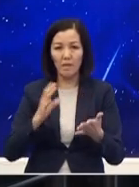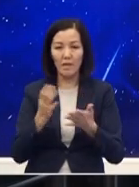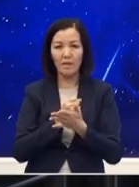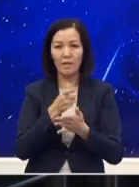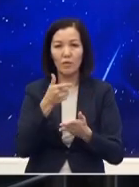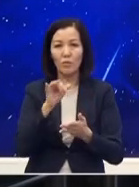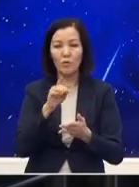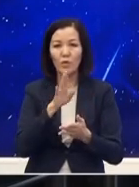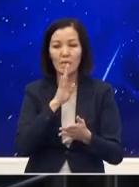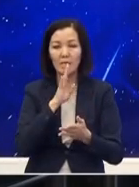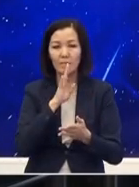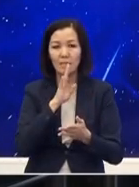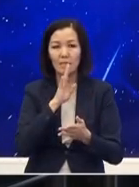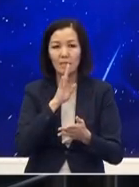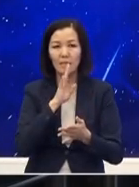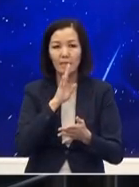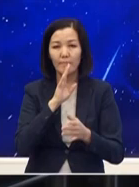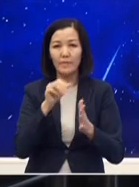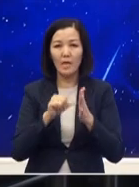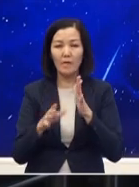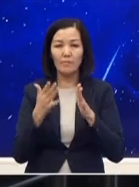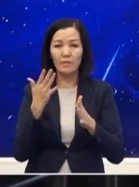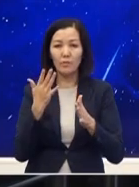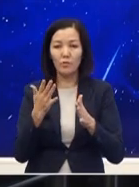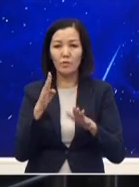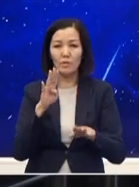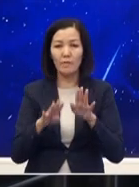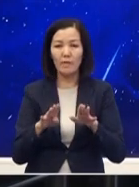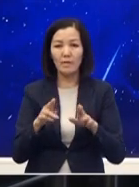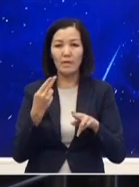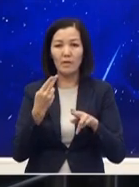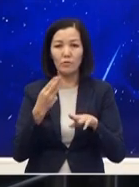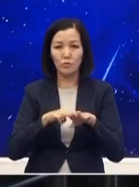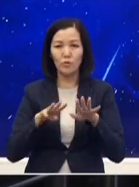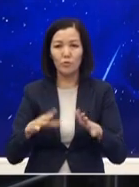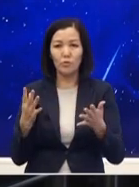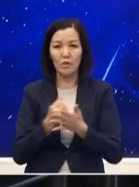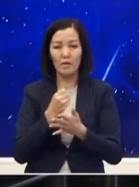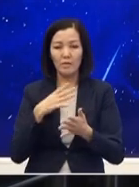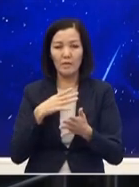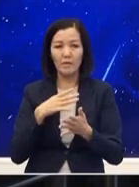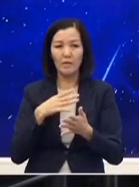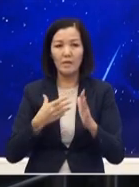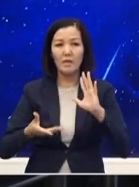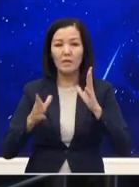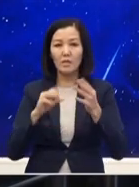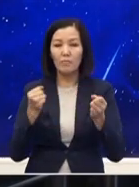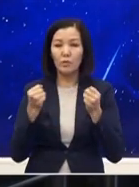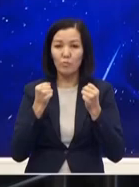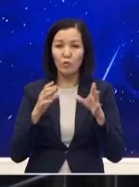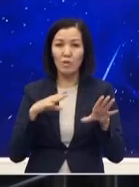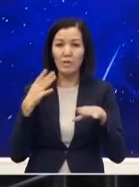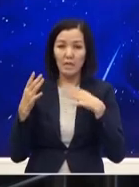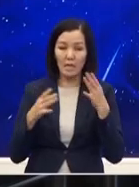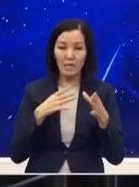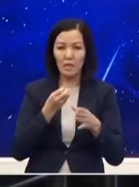Гүлнар Абырай жаңағы 64 келі салмақ дәрежесінде ол қола медаль алды, 3-ші орында иеленді. Жалпы енді спортшылардың дайындығы